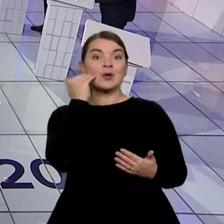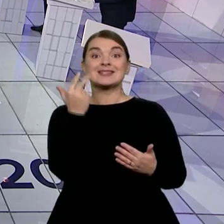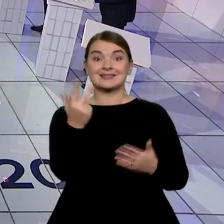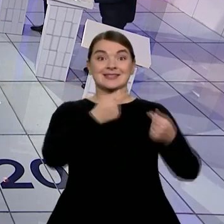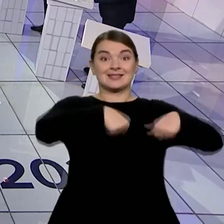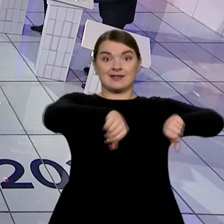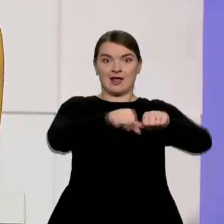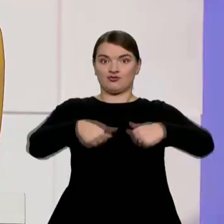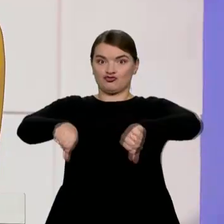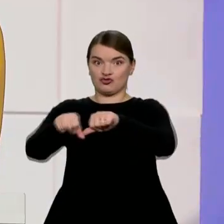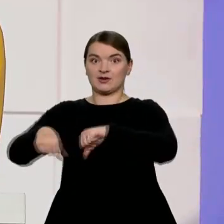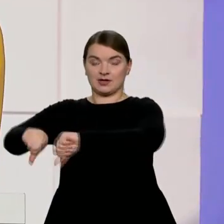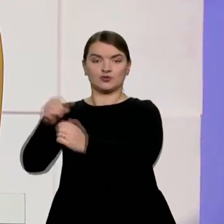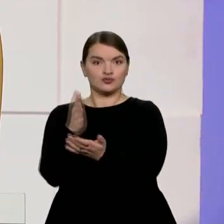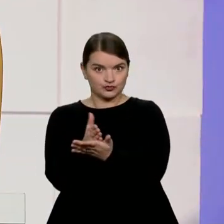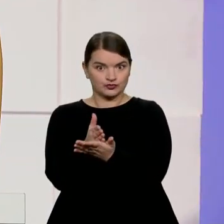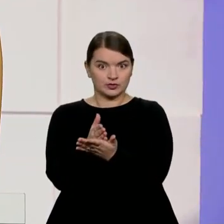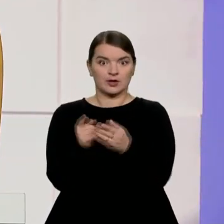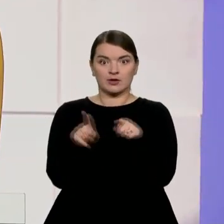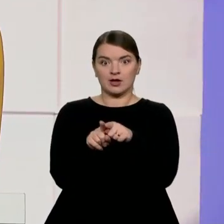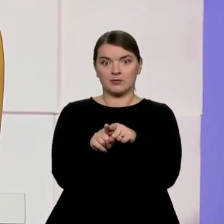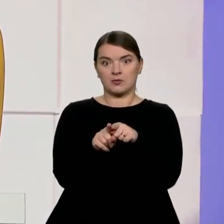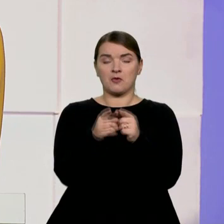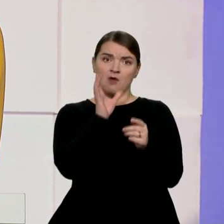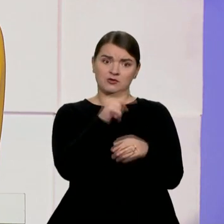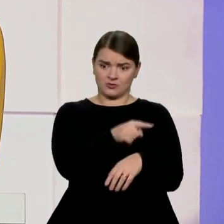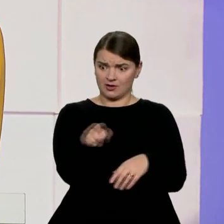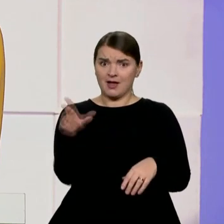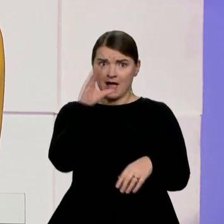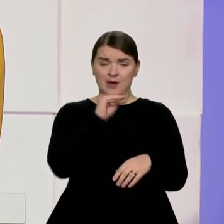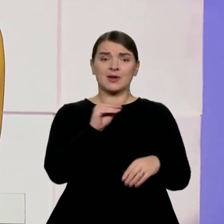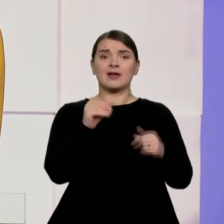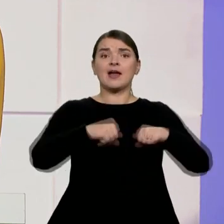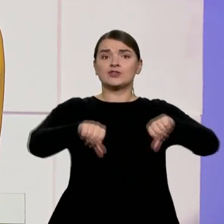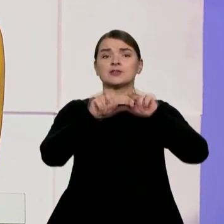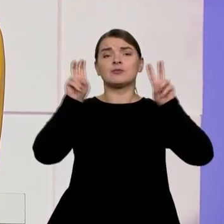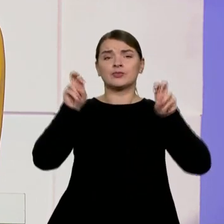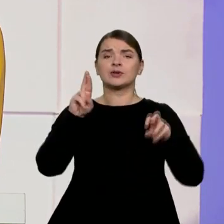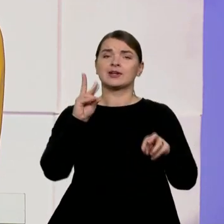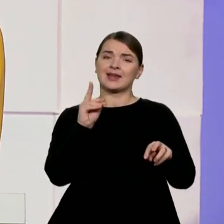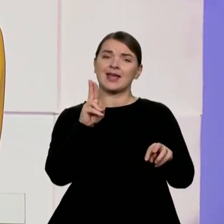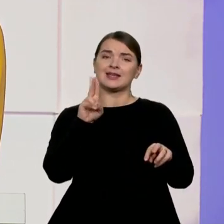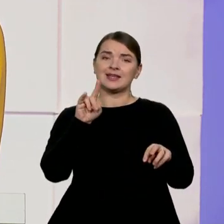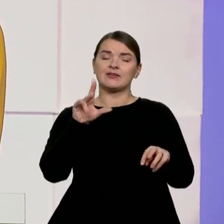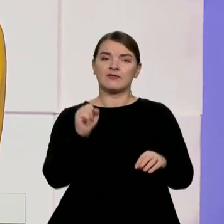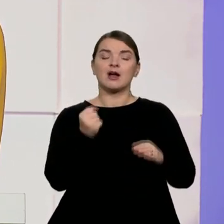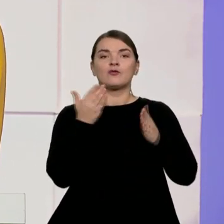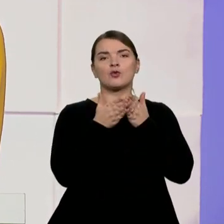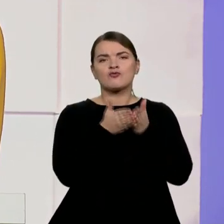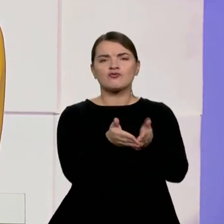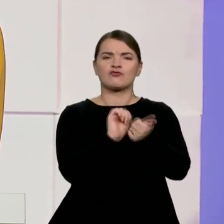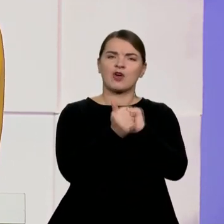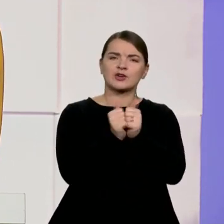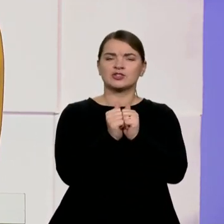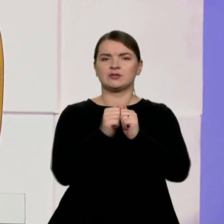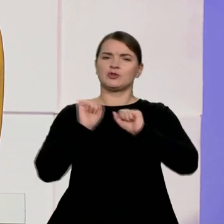yra pakankamai įveiklinti ir užimti, nes Rėkyvos ežere vyksta jachtų varžybos, jėgos aitvarų varžybos,